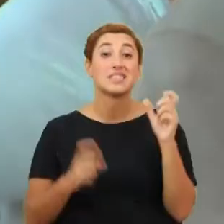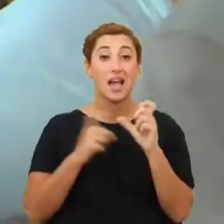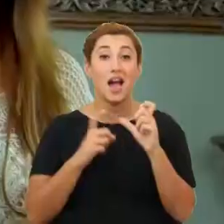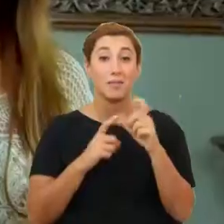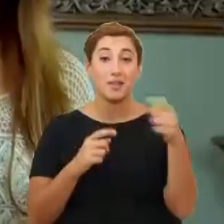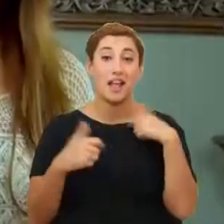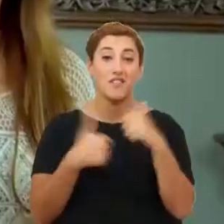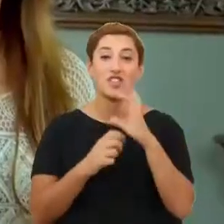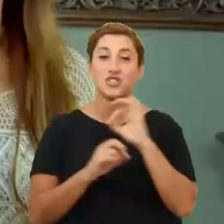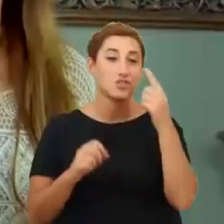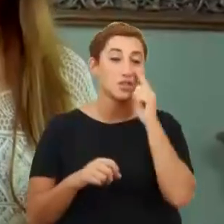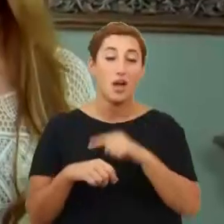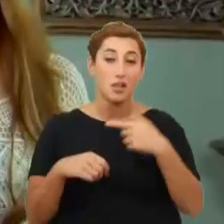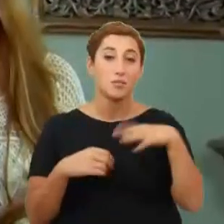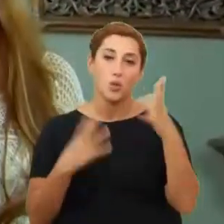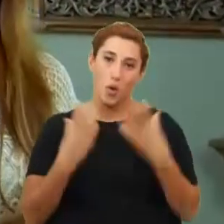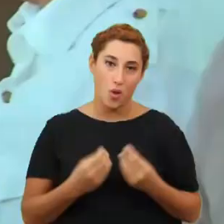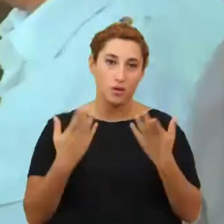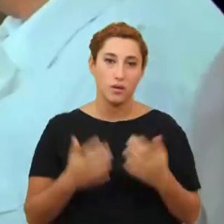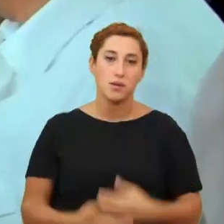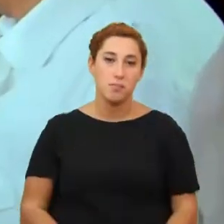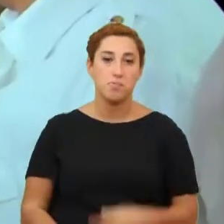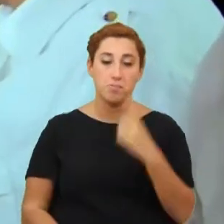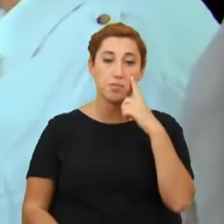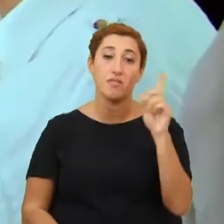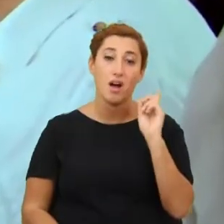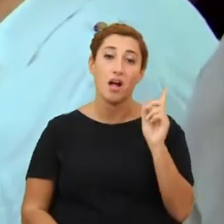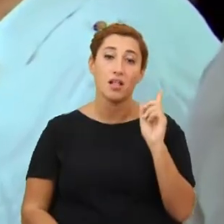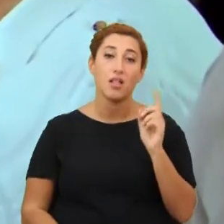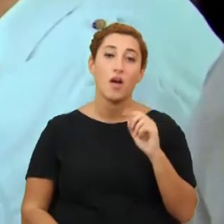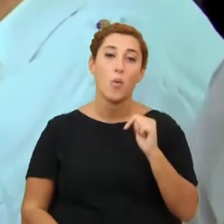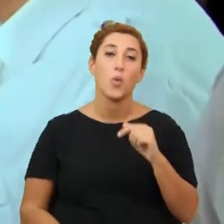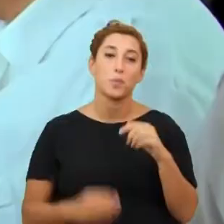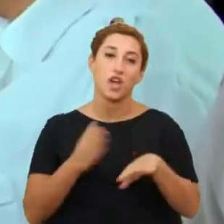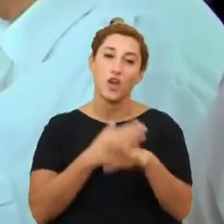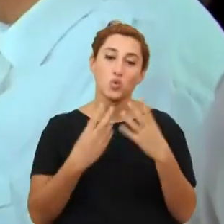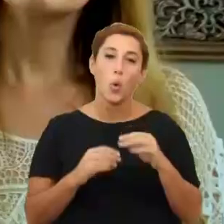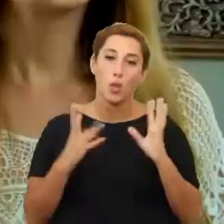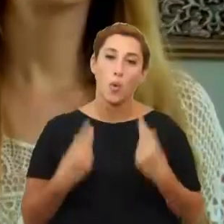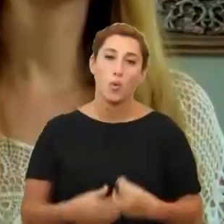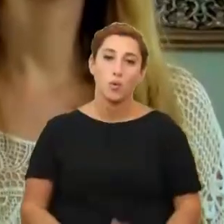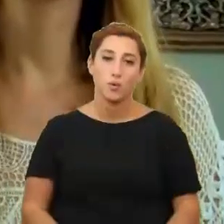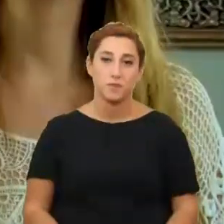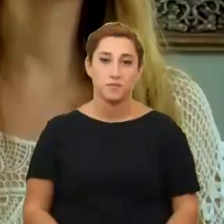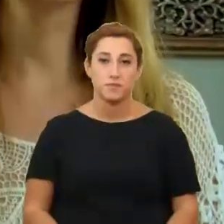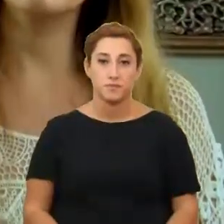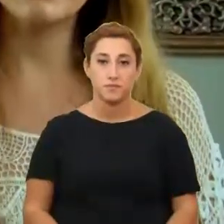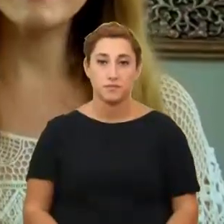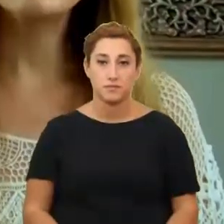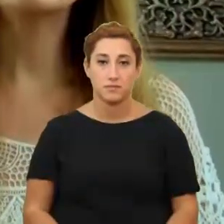komla evleneceğimize hiç inanmıyordun, oldu. Ay vallahi geç oldu ama temiz oldu yavrum.